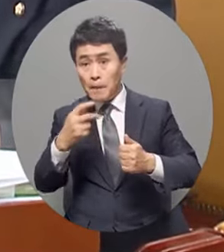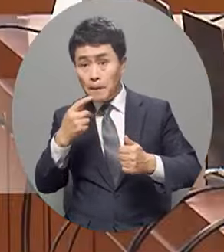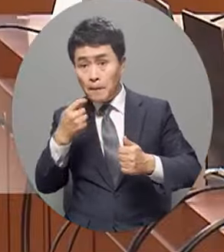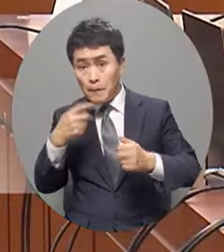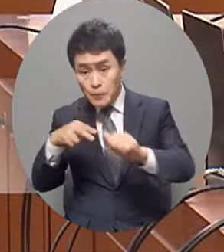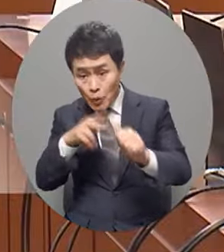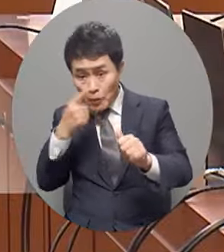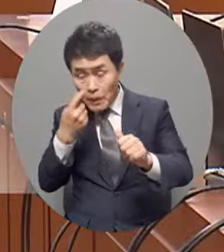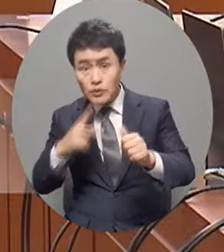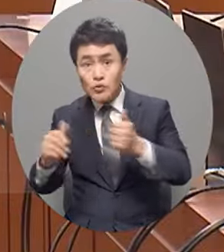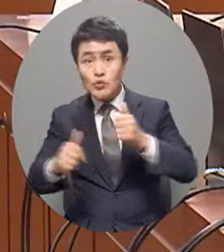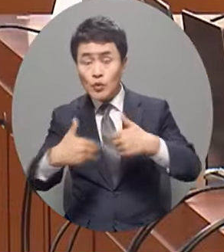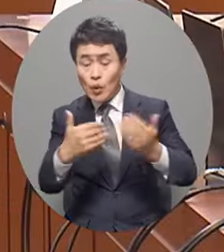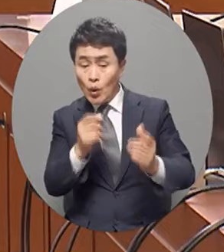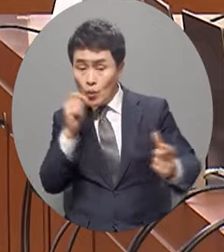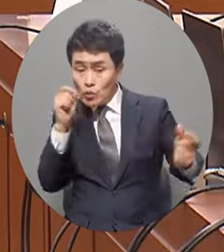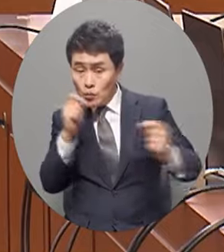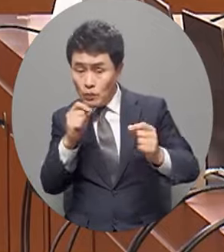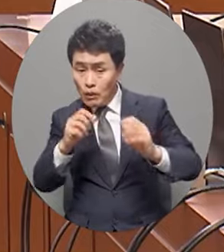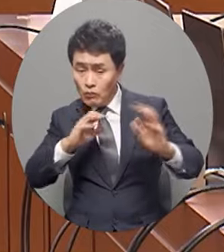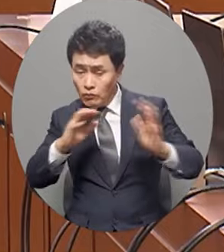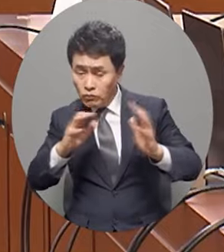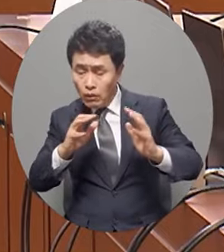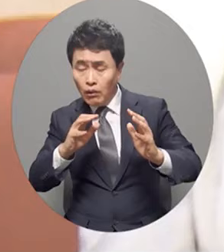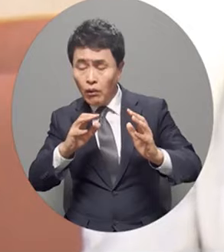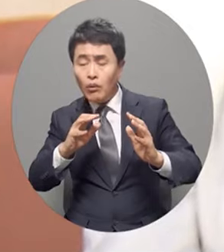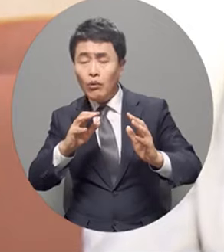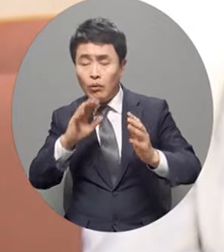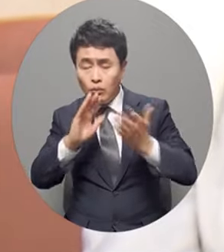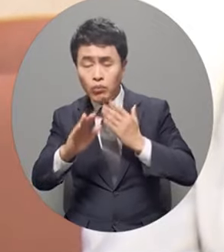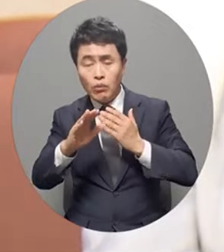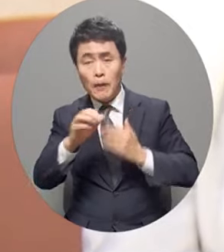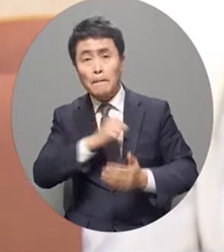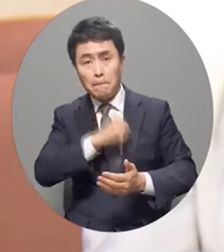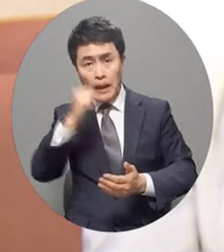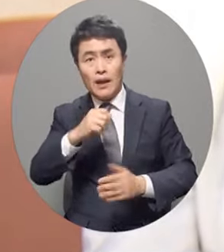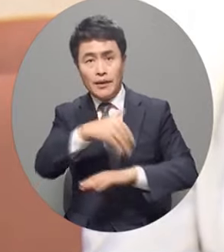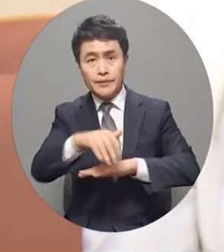논의한 뒤 조만간 처리할 방침입니다 MBC 뉴스 신선합니다